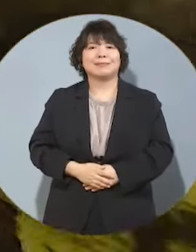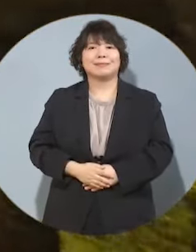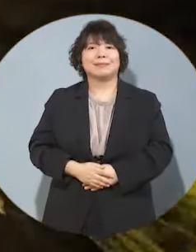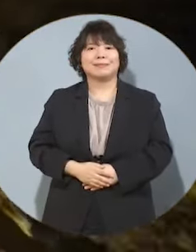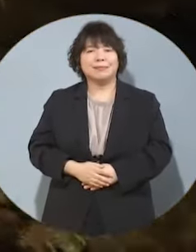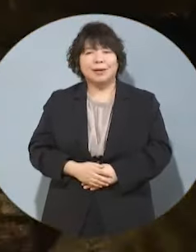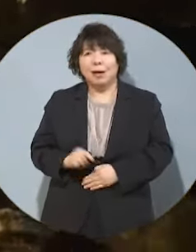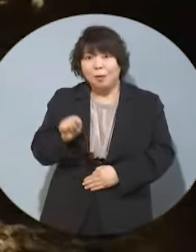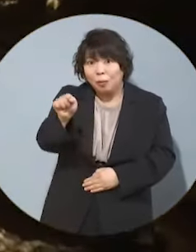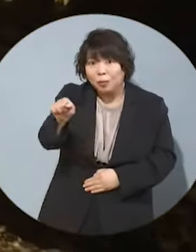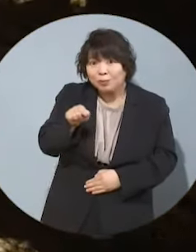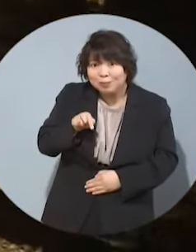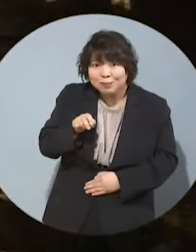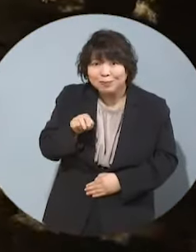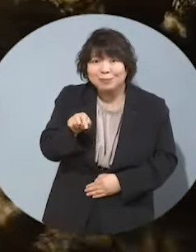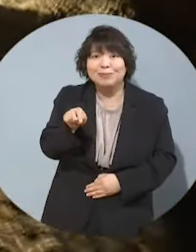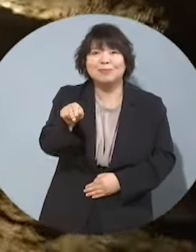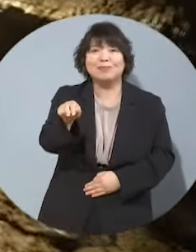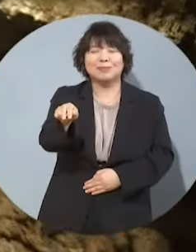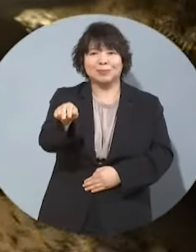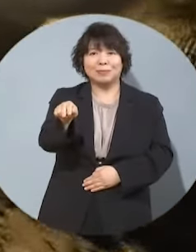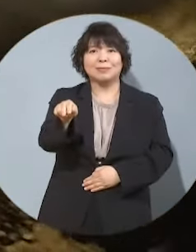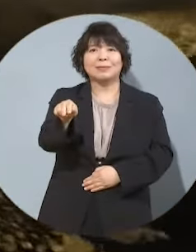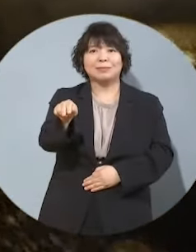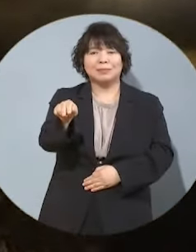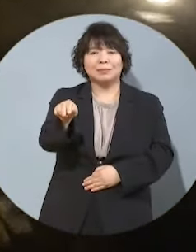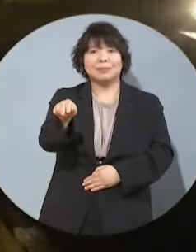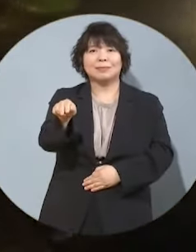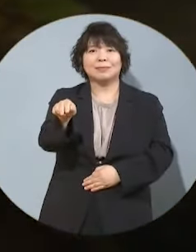さらに奥へと進むと、 う